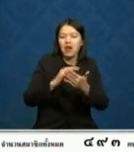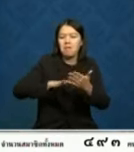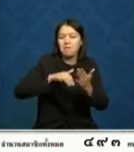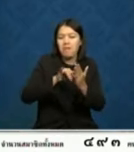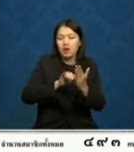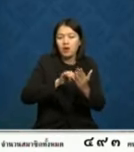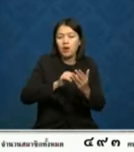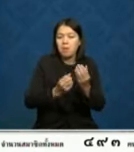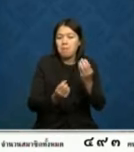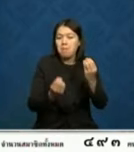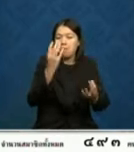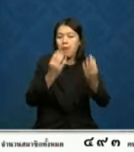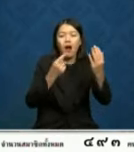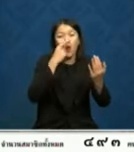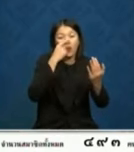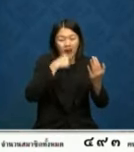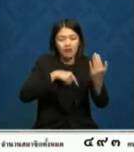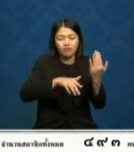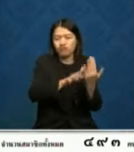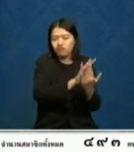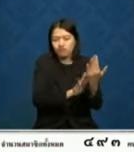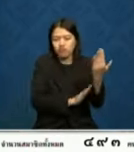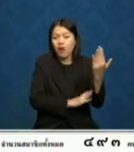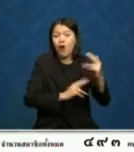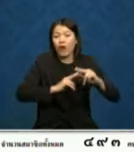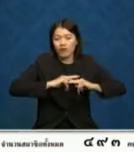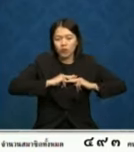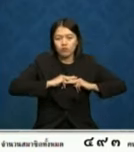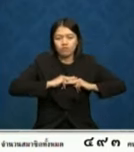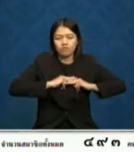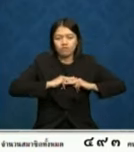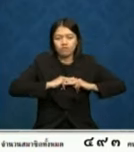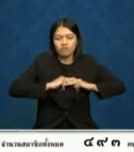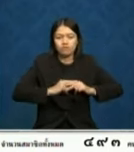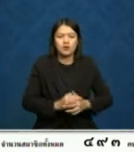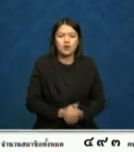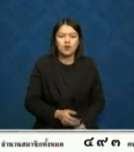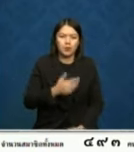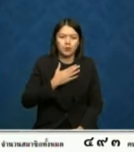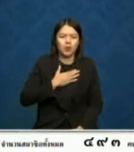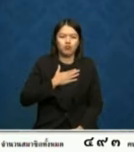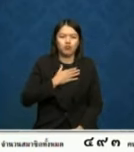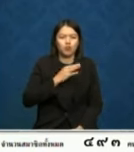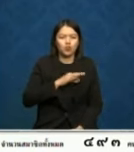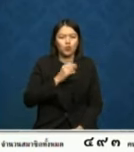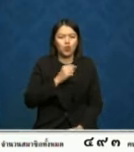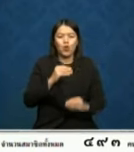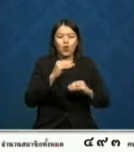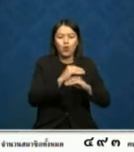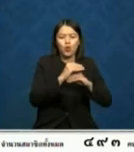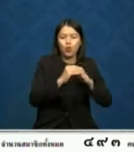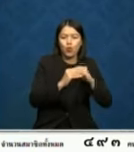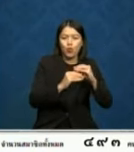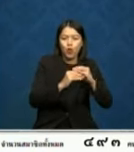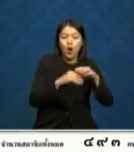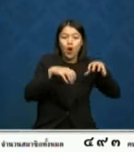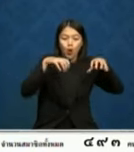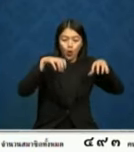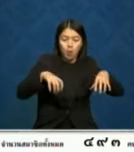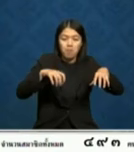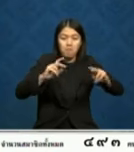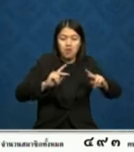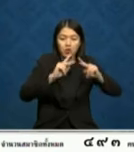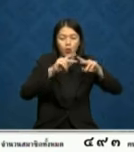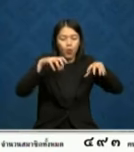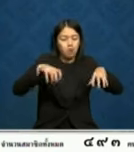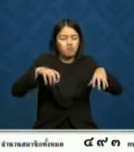ป่าในประเทศไทยนะครับในพื้นที่ของเอกชนเนี่ยครับอันนี้ผมคิดว่าทั้ง 2กระทรวงเนี่ยทั้ง 2กรมเนี่ยไม่มีความ